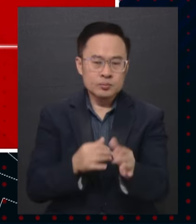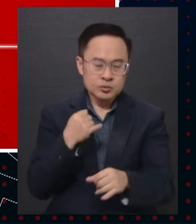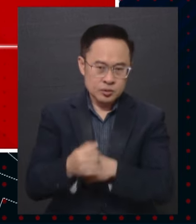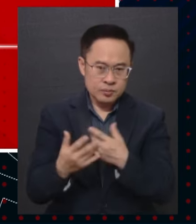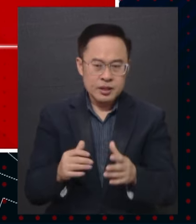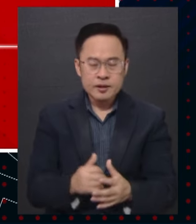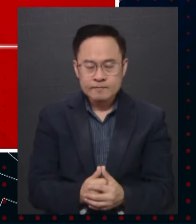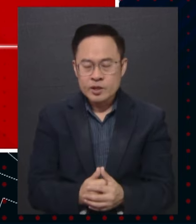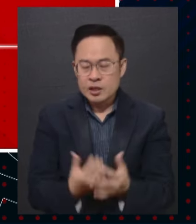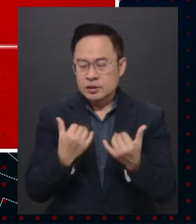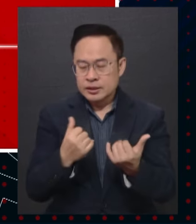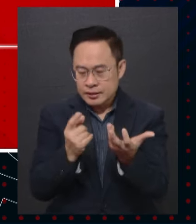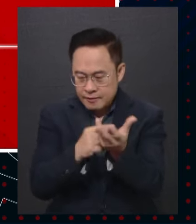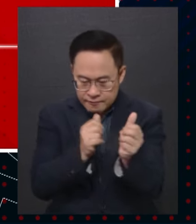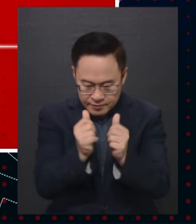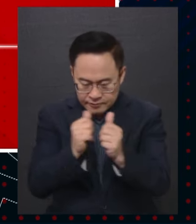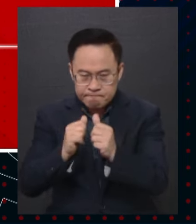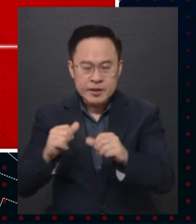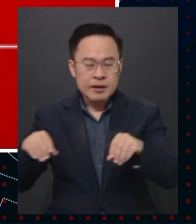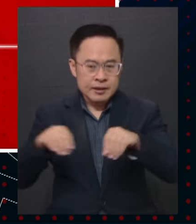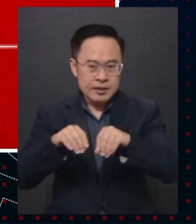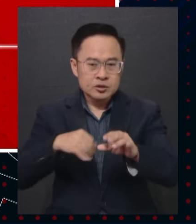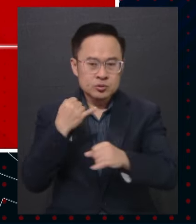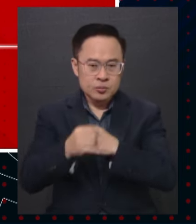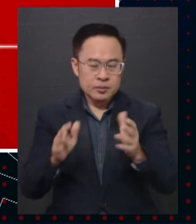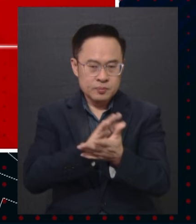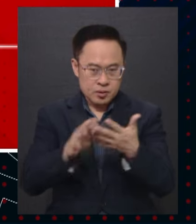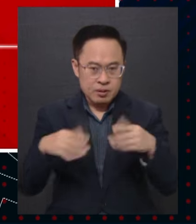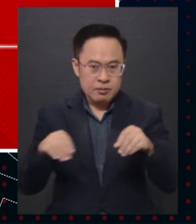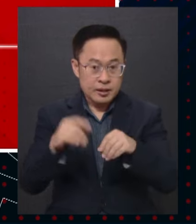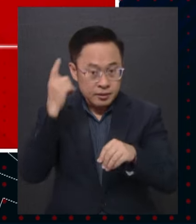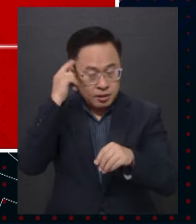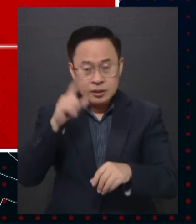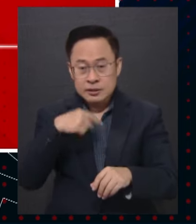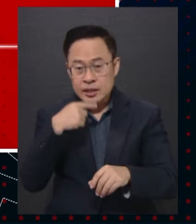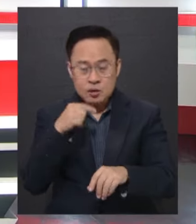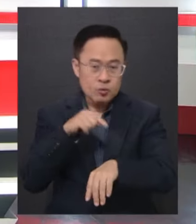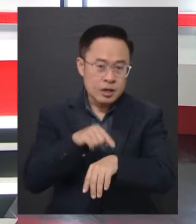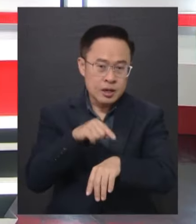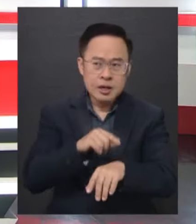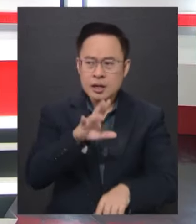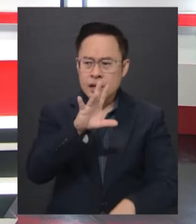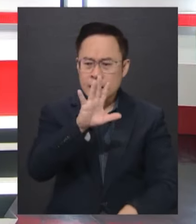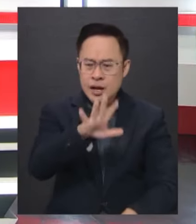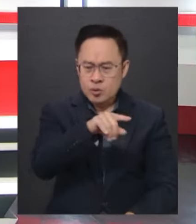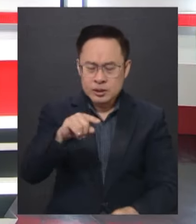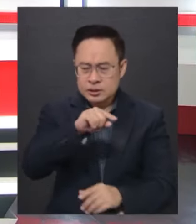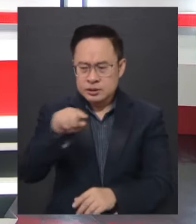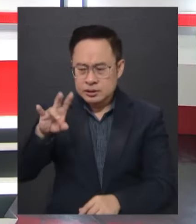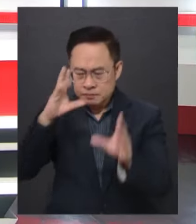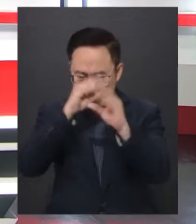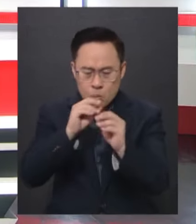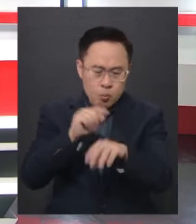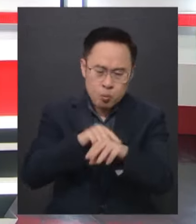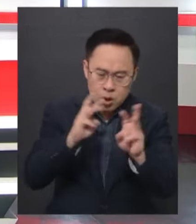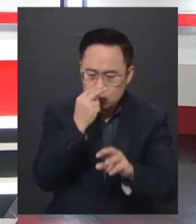ข้มข้นกันทั้งหัวตารางแล้วก็ท้ายตารางเลยนะคะก็เดี๋ยวถ้าเกิดว่าใครที่ไม่ว่างแต่ 5:30 น.จนถึง 20:00 น.พรุ่งนี้เกาะสนามข่าวเช้าเอาไ